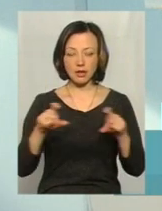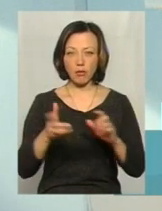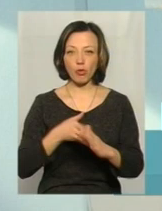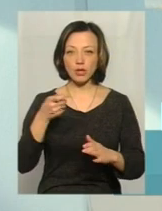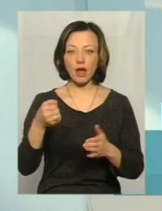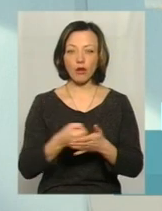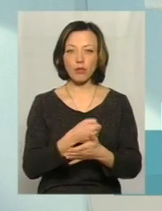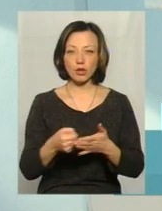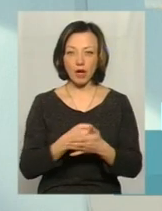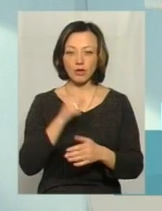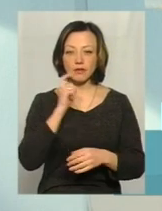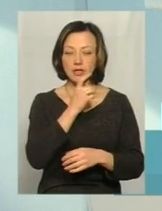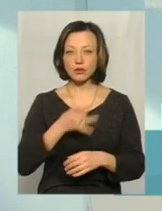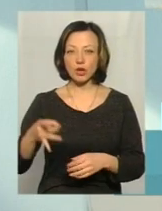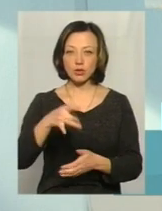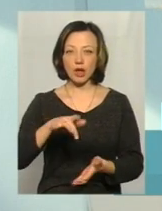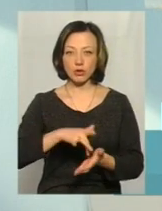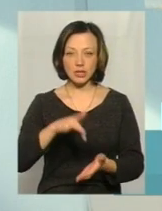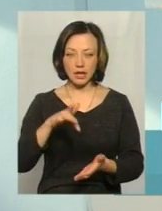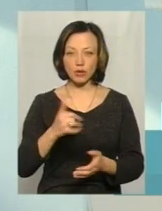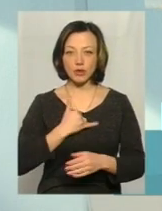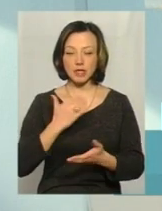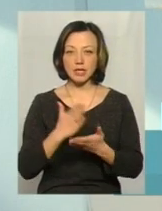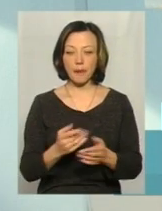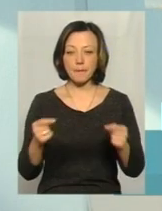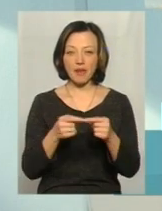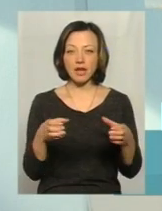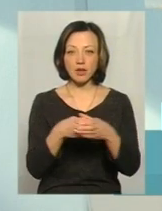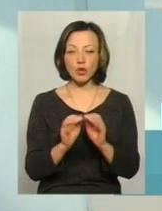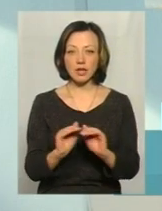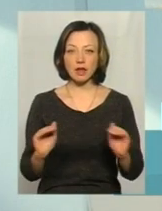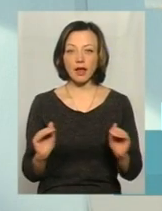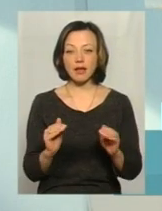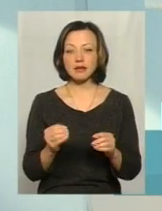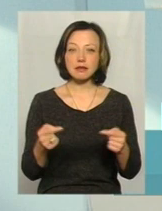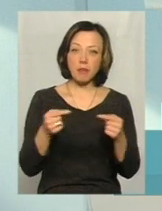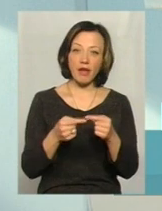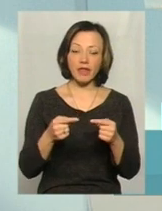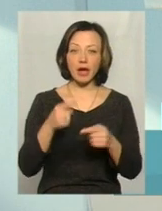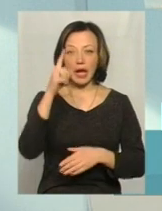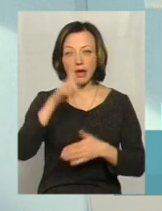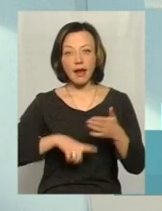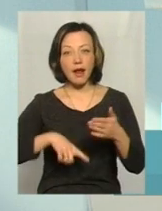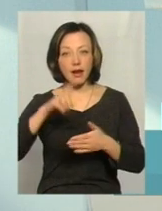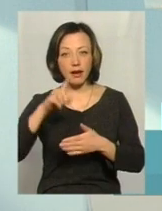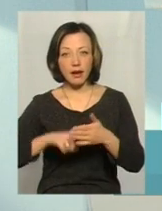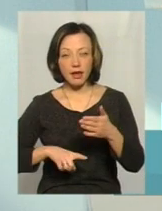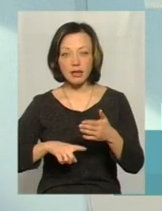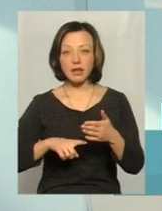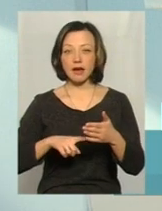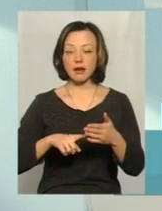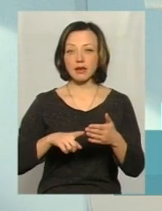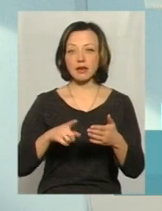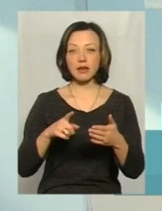подає клопотання до Вінницького регіонального центру. У нас є певна категорія дітей, які з певних релігійних таких